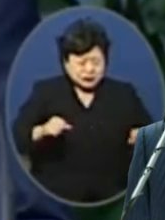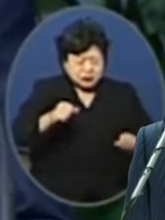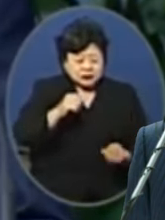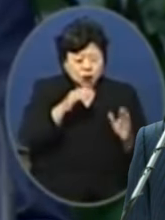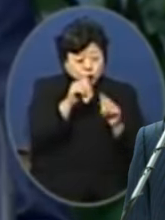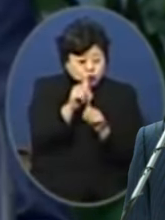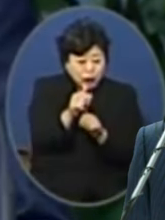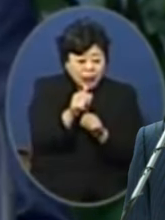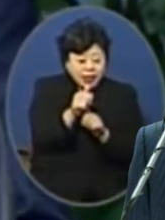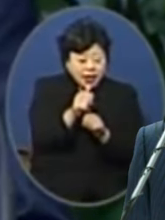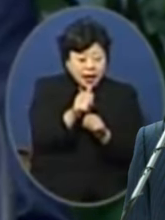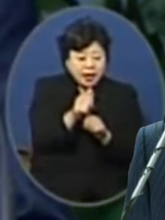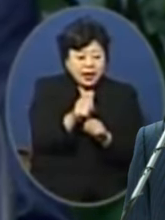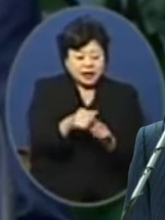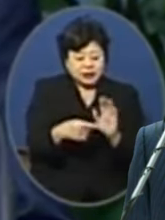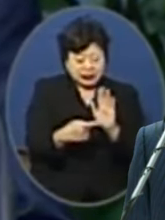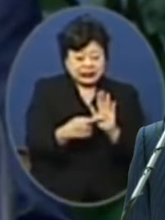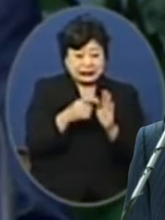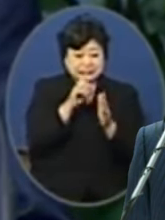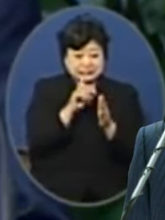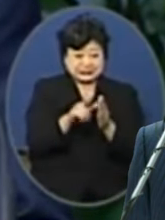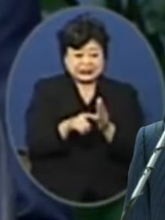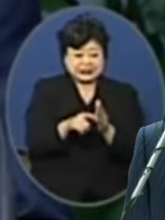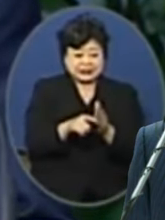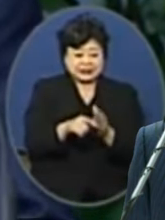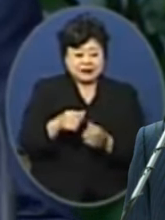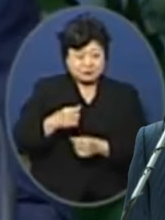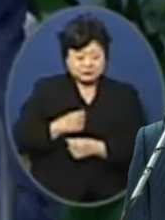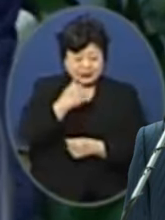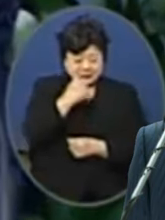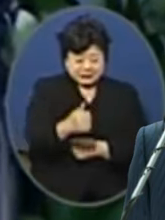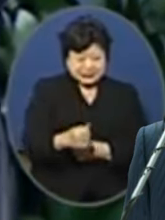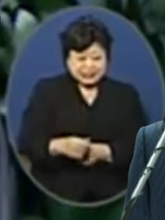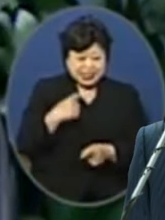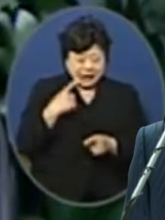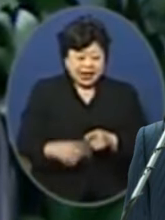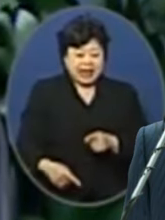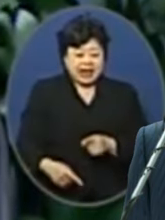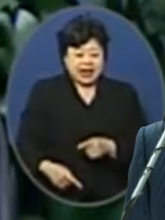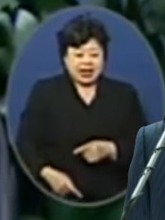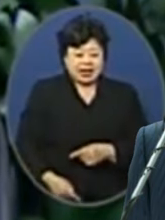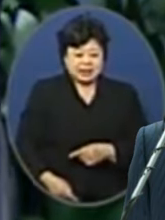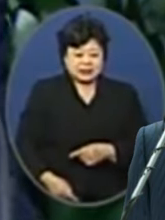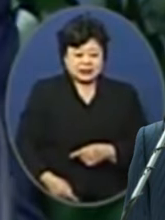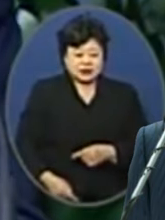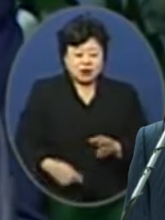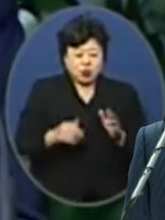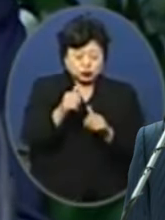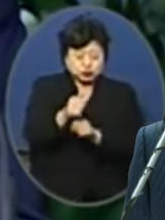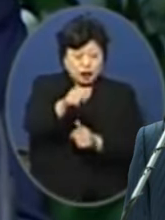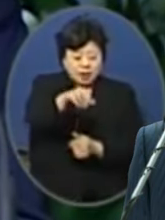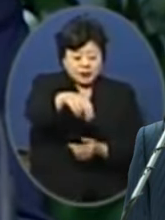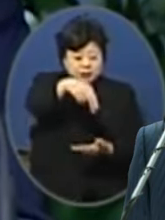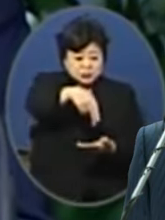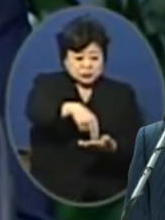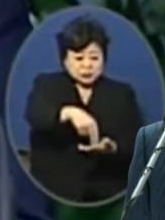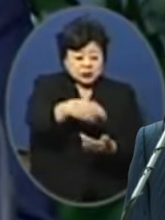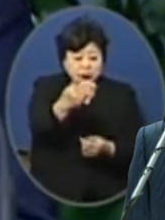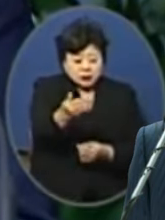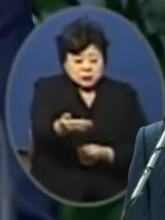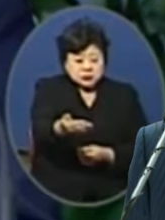여호수아가 나섰을 때 한 군대 장관이 칼을 뽑고 요수아 앞에 섰습니다 여호수아가